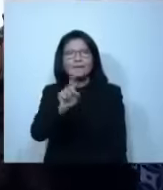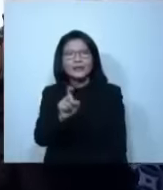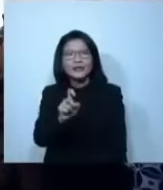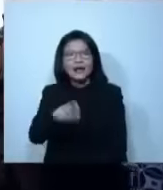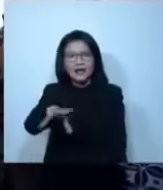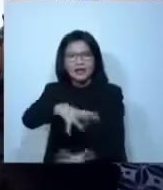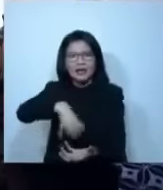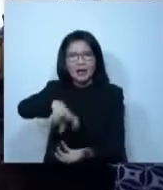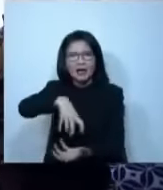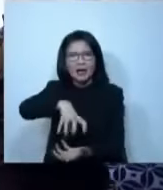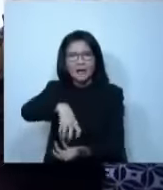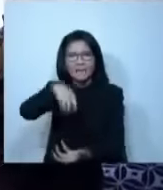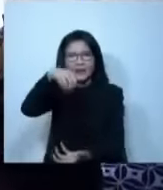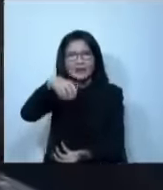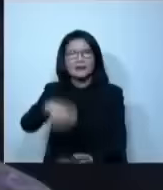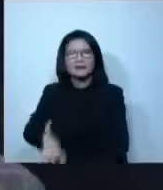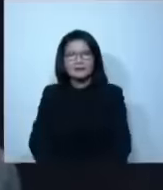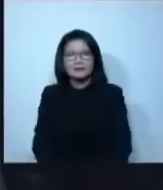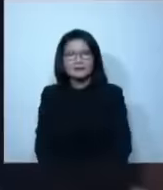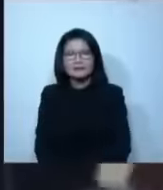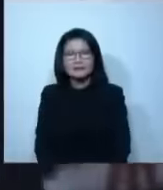Kami silakan, Pak.